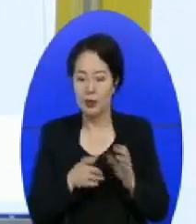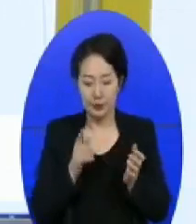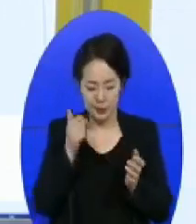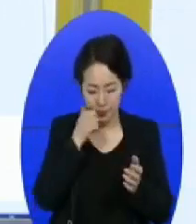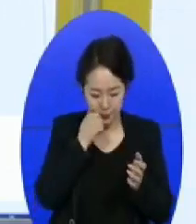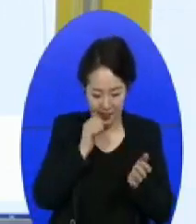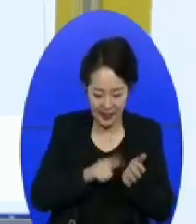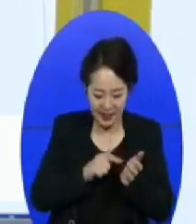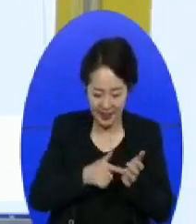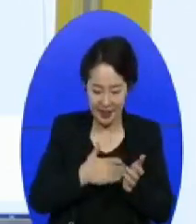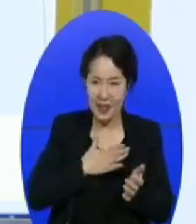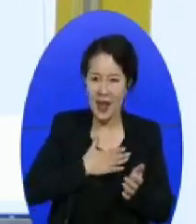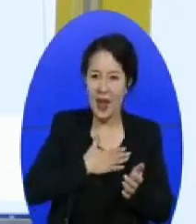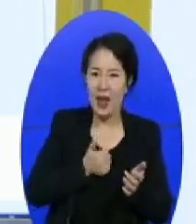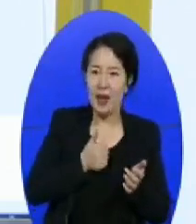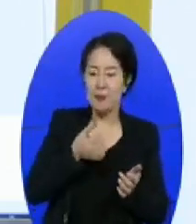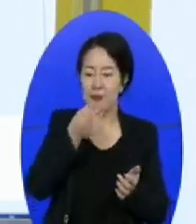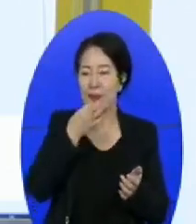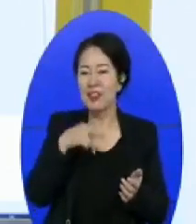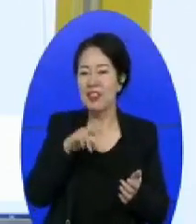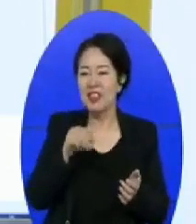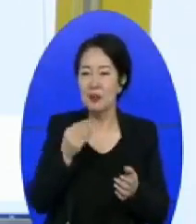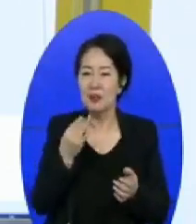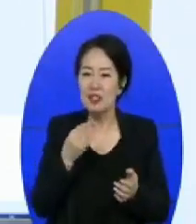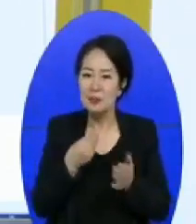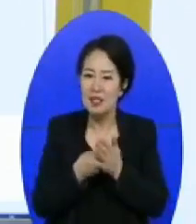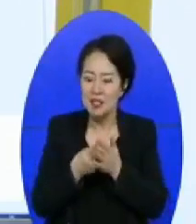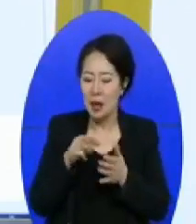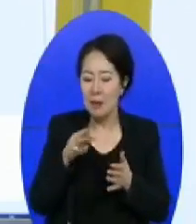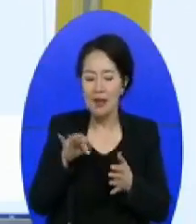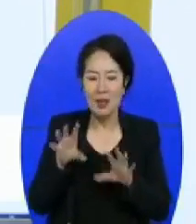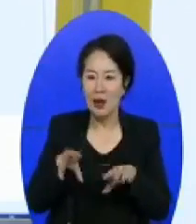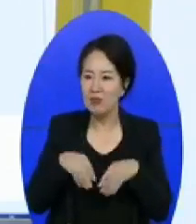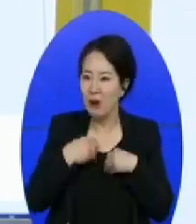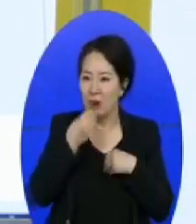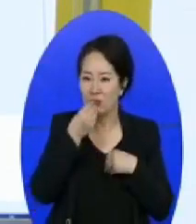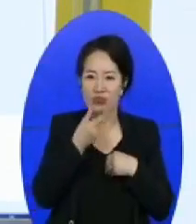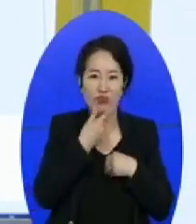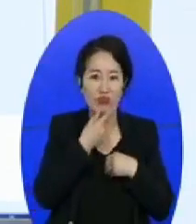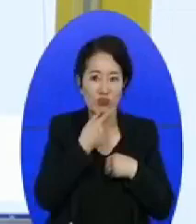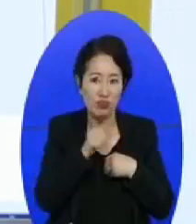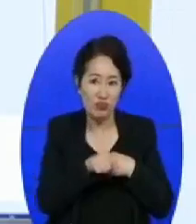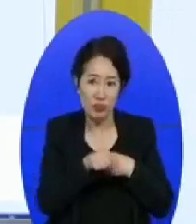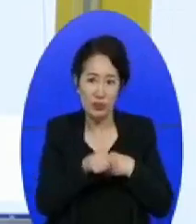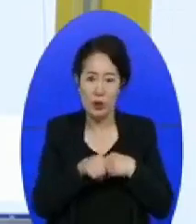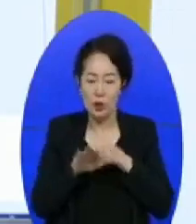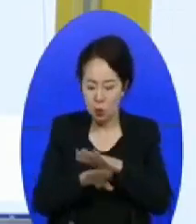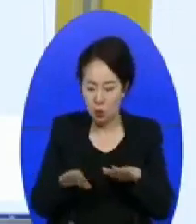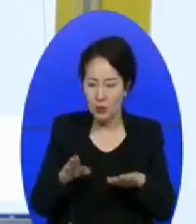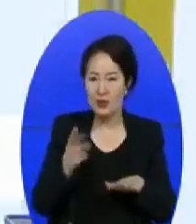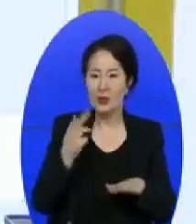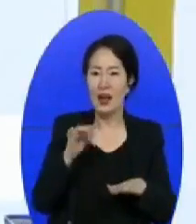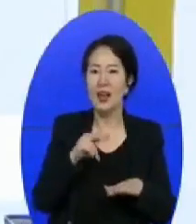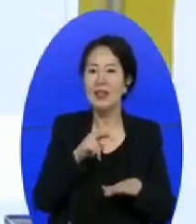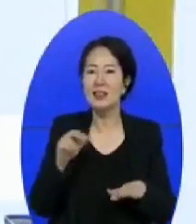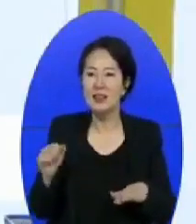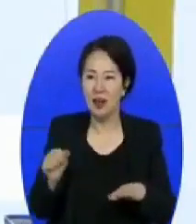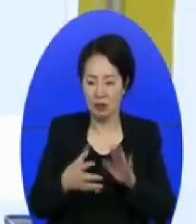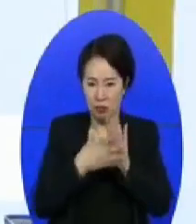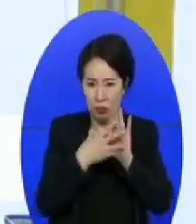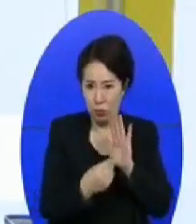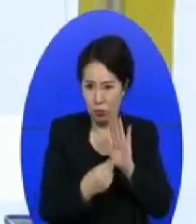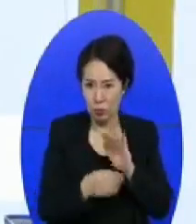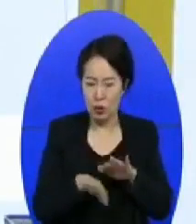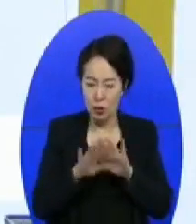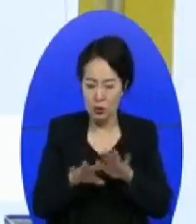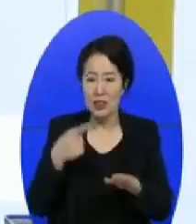бид хэрэгтэй амин шим тэжээл, амин дэм, эрс бодис, минералуудаа авч чадхгүйгаас болоод хүүхдийн дархлаа тогтолцоонд их нөлөөлдөг. Амны хүндэд